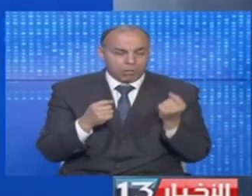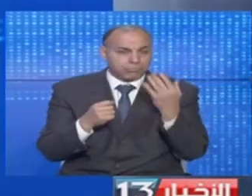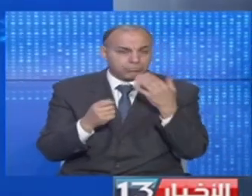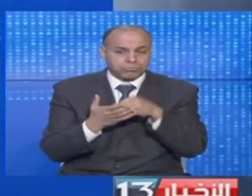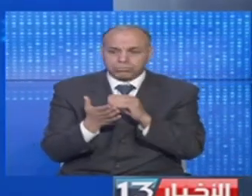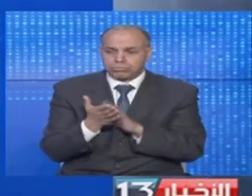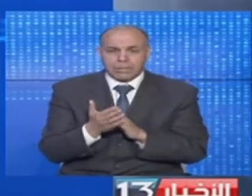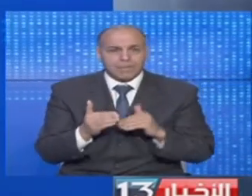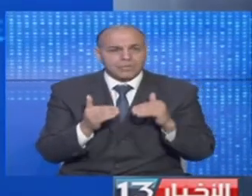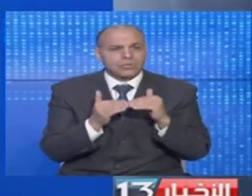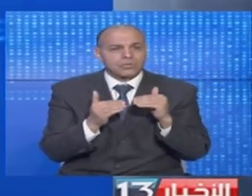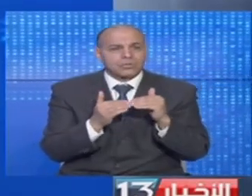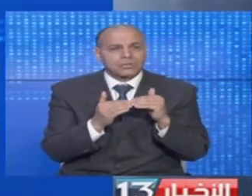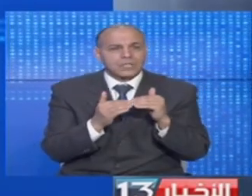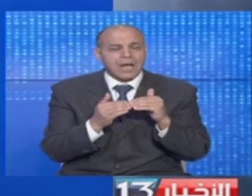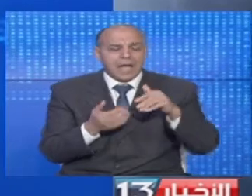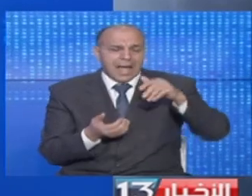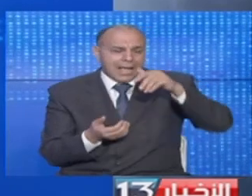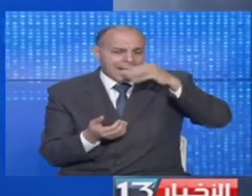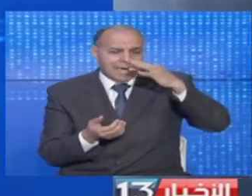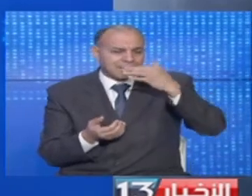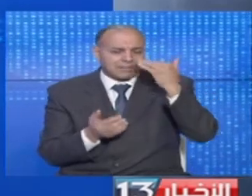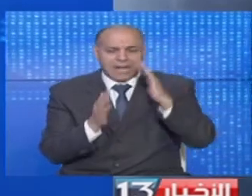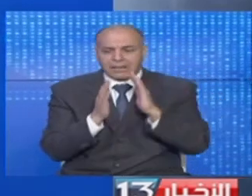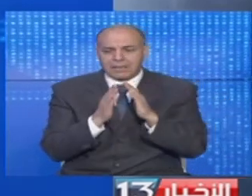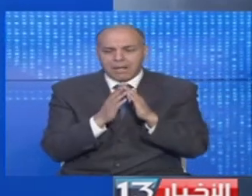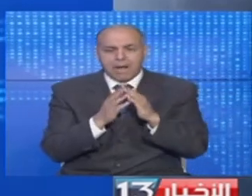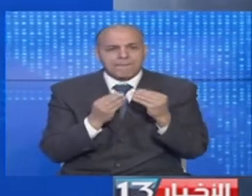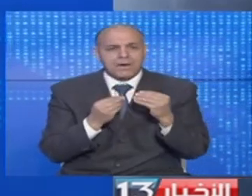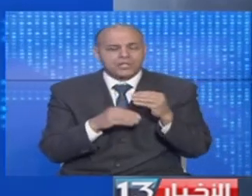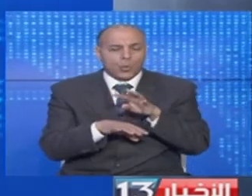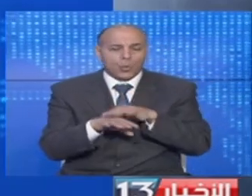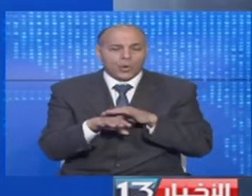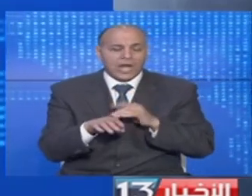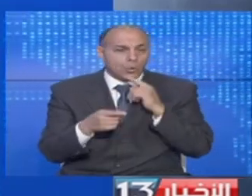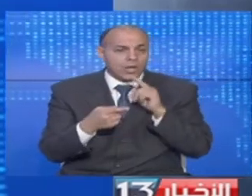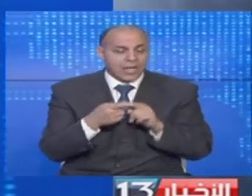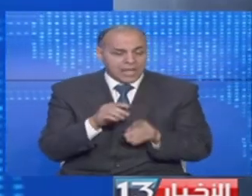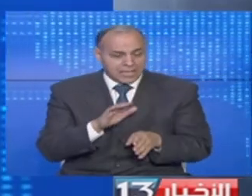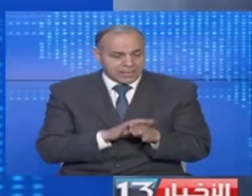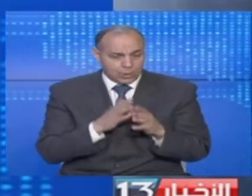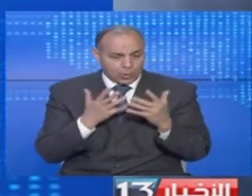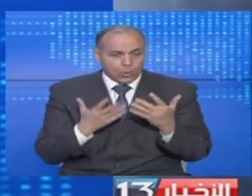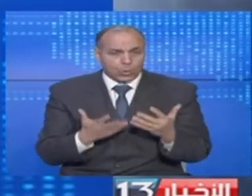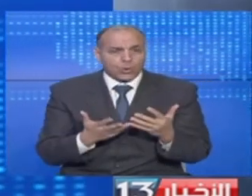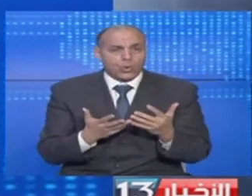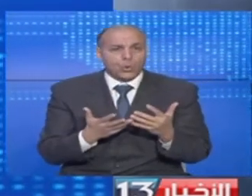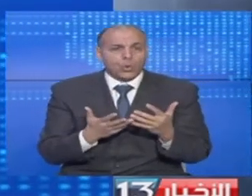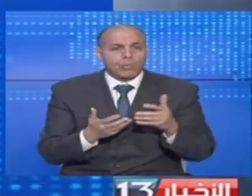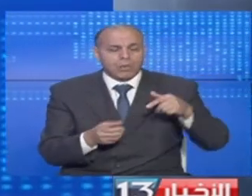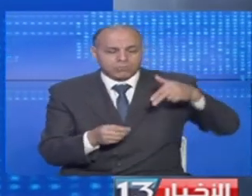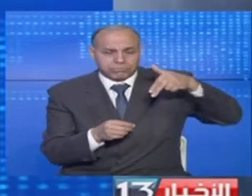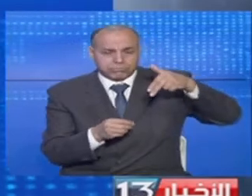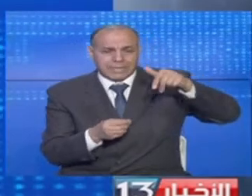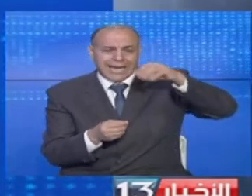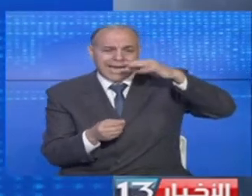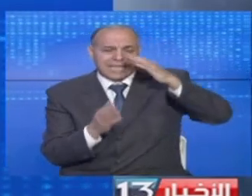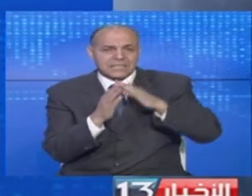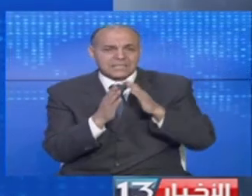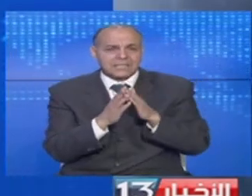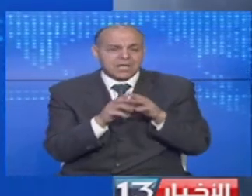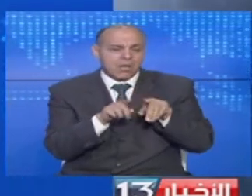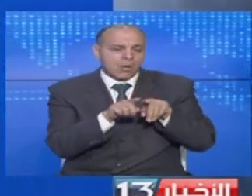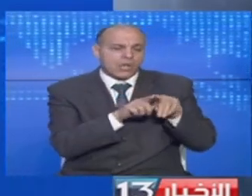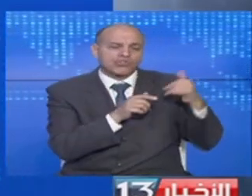المسجل على مستوى التزود بمادة الغاز المنزلي في عدد من الولايات، انطلقت اليوم عمليات توريد الغاز المنزلي من